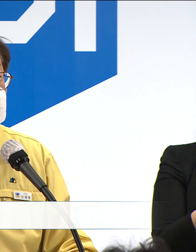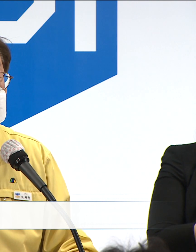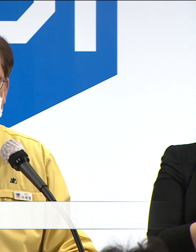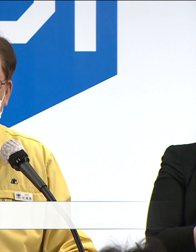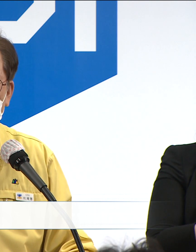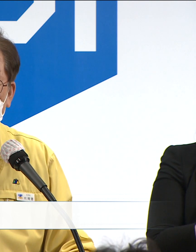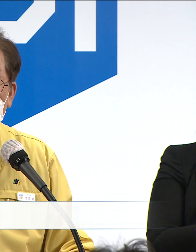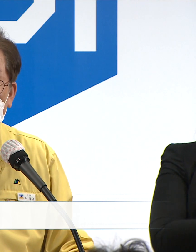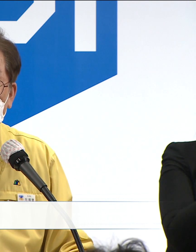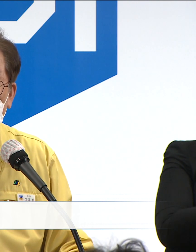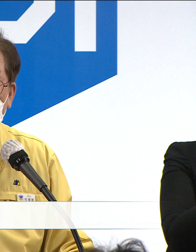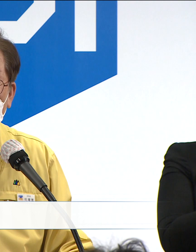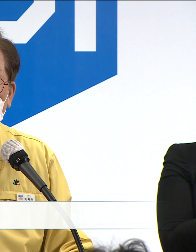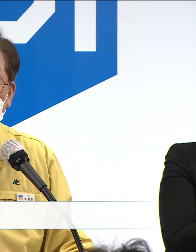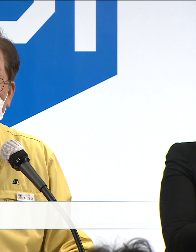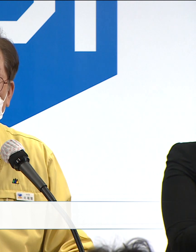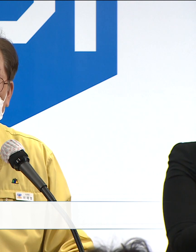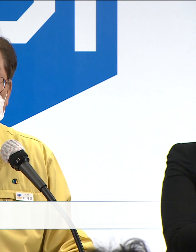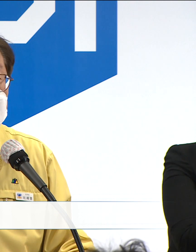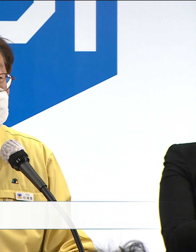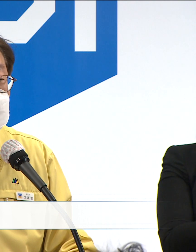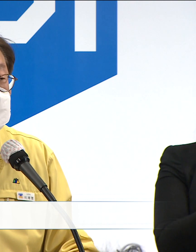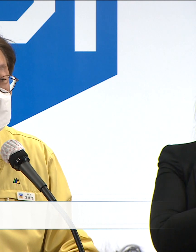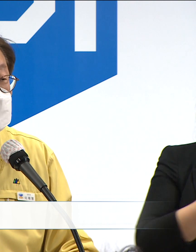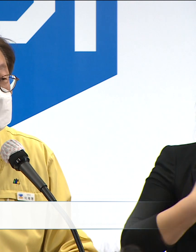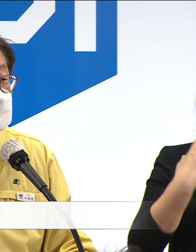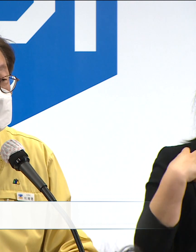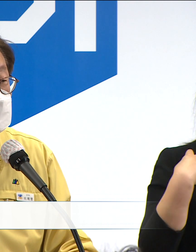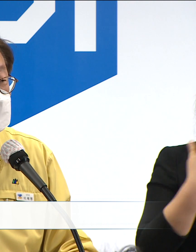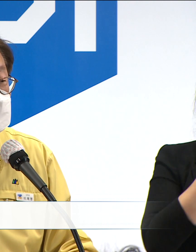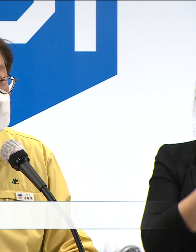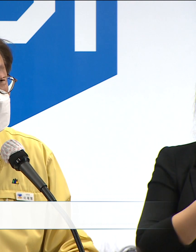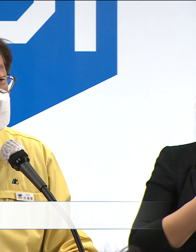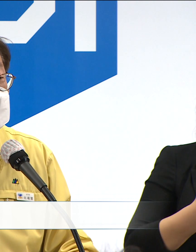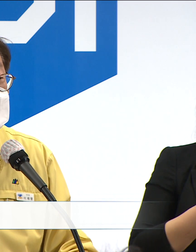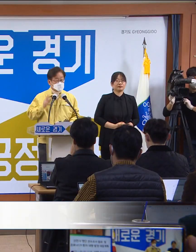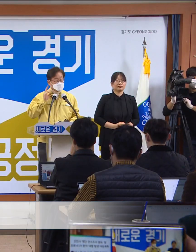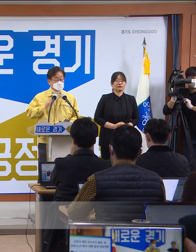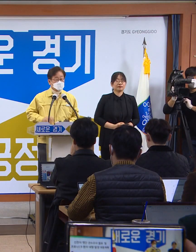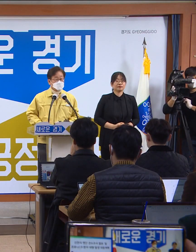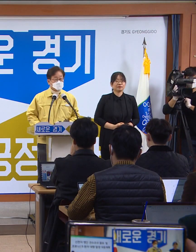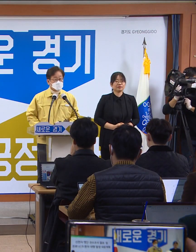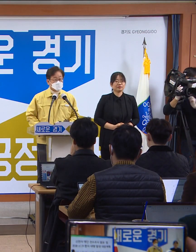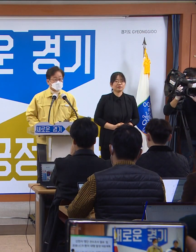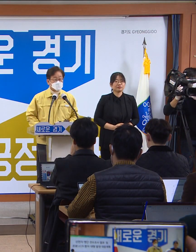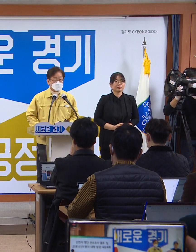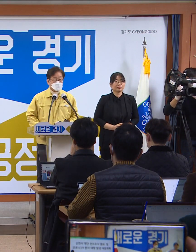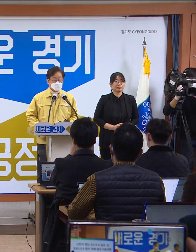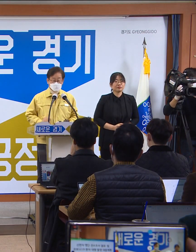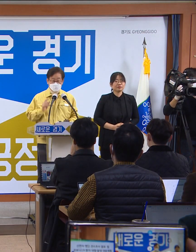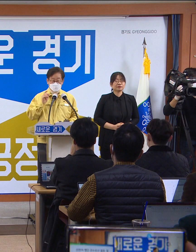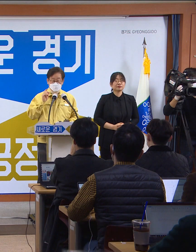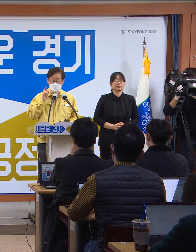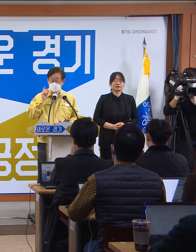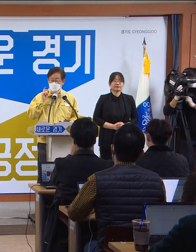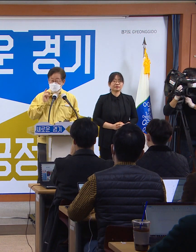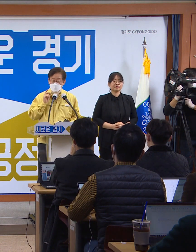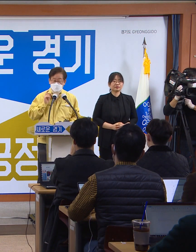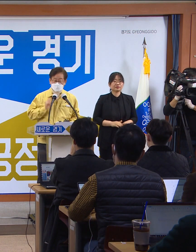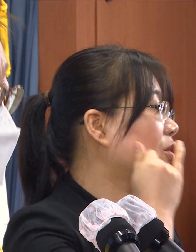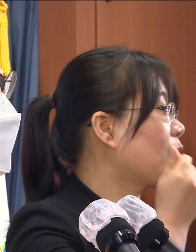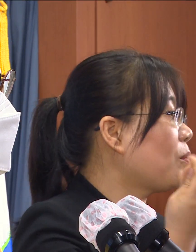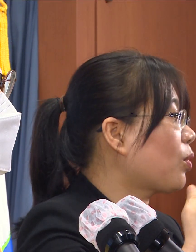감당할 힘이 되고 또 그에 맞춰 우리가 준비하고 있다. 이 지사는 경기도가 확보한